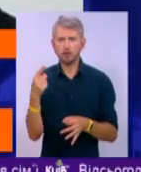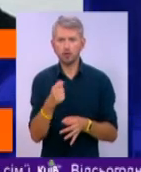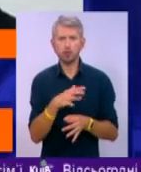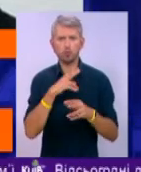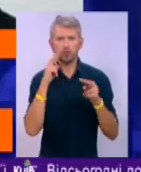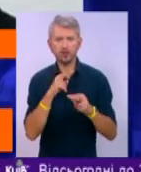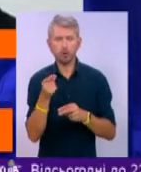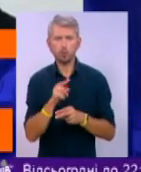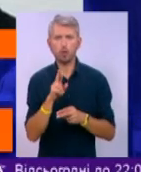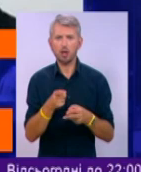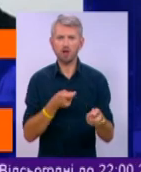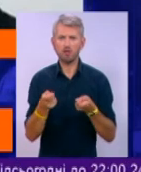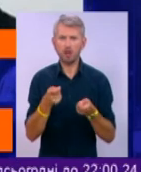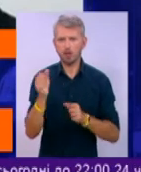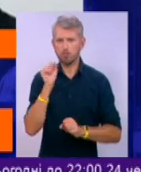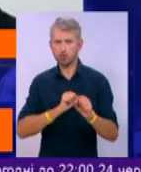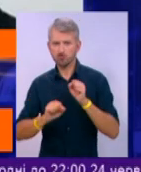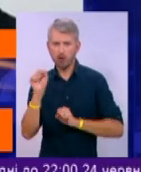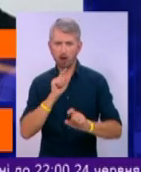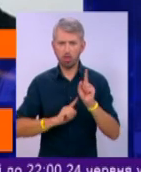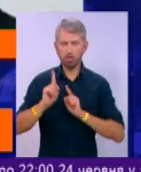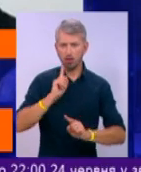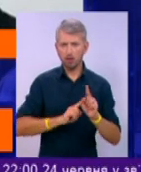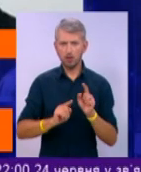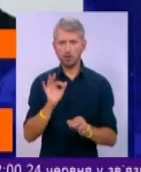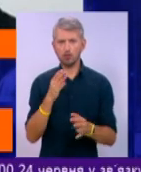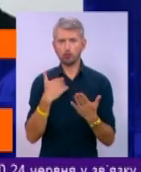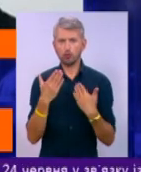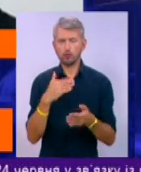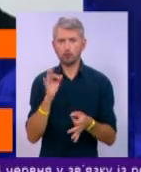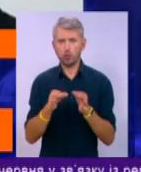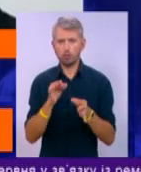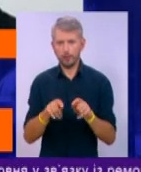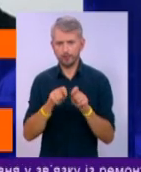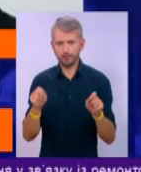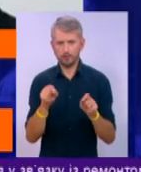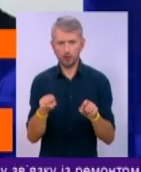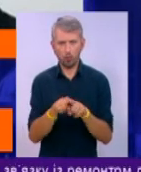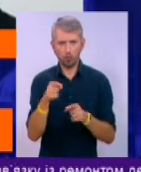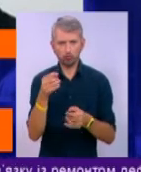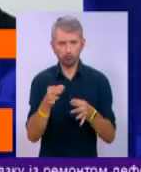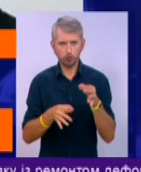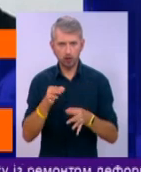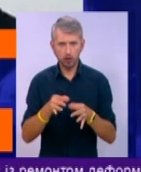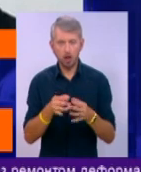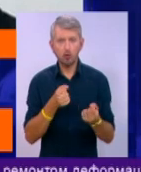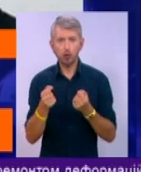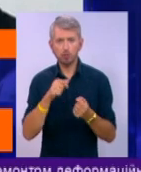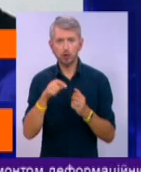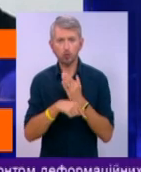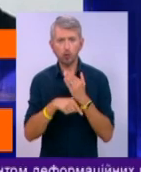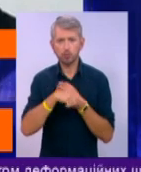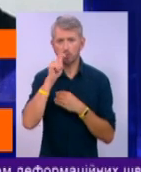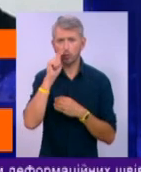свідками того, як влада втручається стосовно нормального запуску антикорсуду. Тому боротьбу з корупцією в Україні